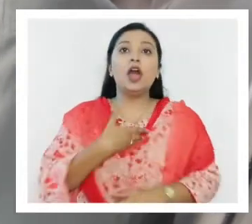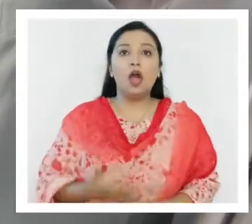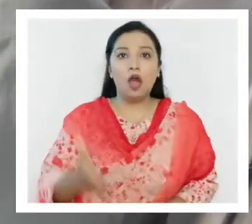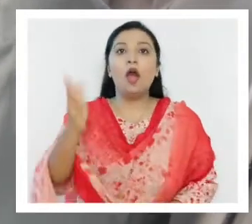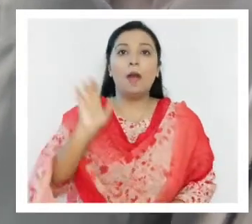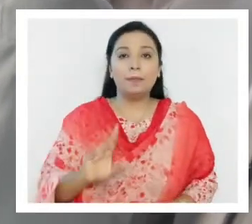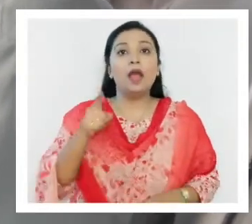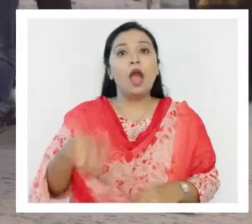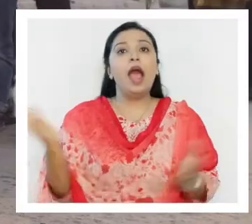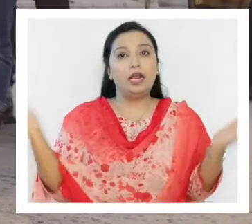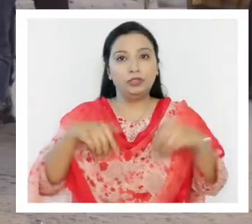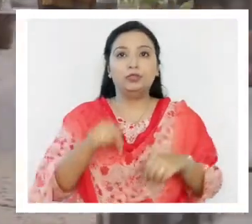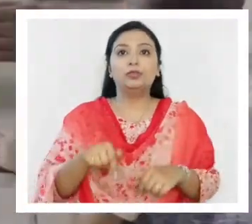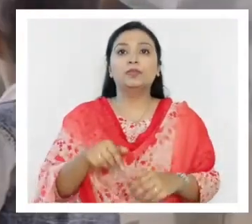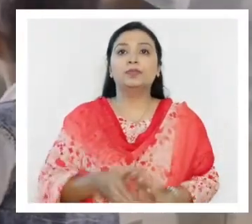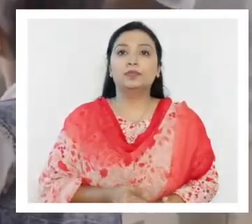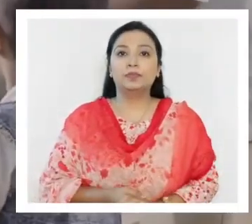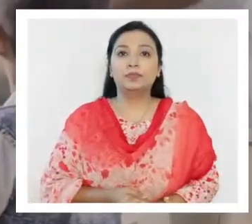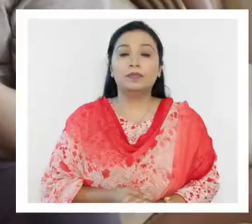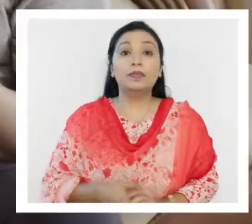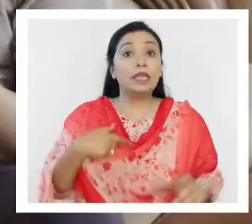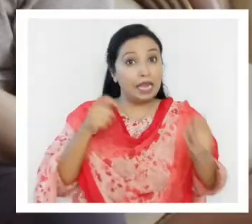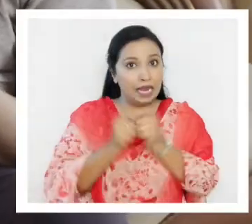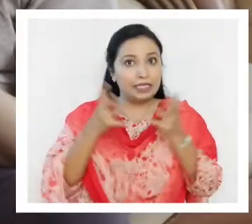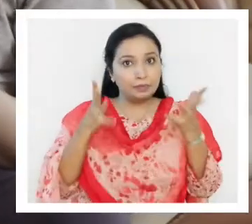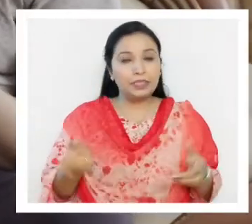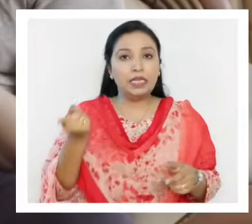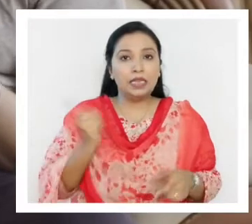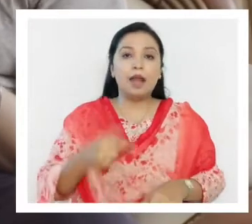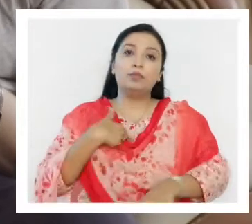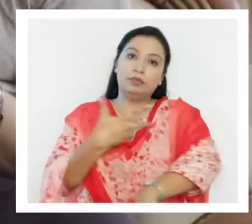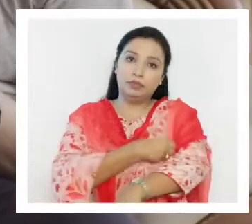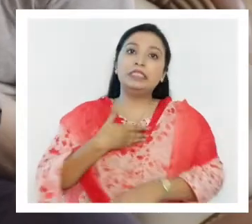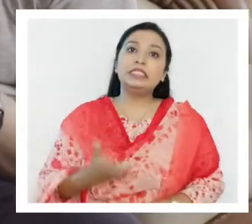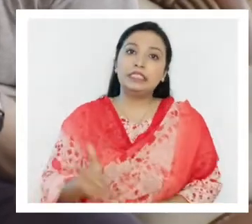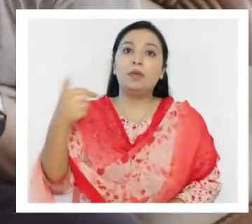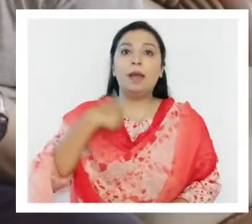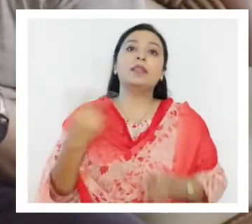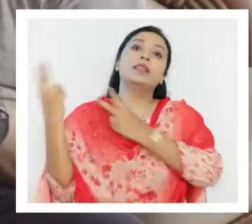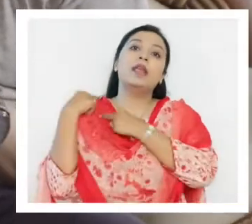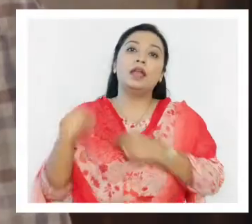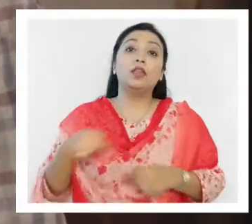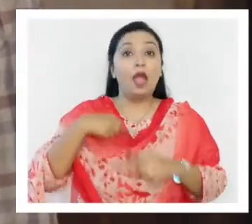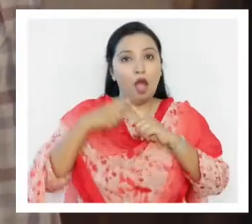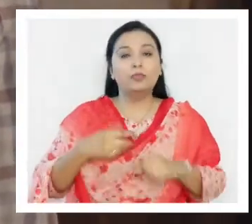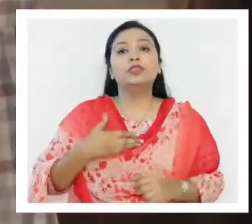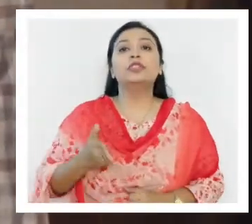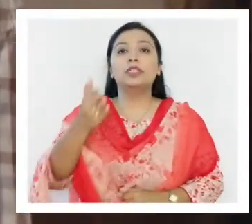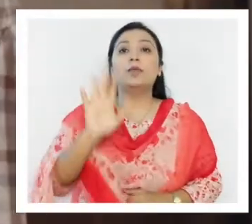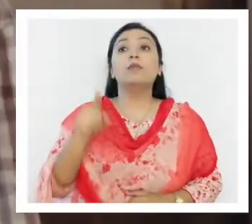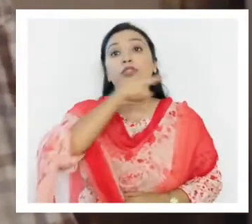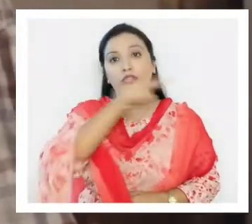টিকাদান ক্যাম্পেইনে টিকা দিচ্ছি। আপনিও দিন, বাকিদেরও দিতে বলুন। ব্যস্ততা থাকলেও এবার যাবো। ওদের টিকা দেওয়ার দায়িত্ব সবচেয়ে বড়, এইবারও